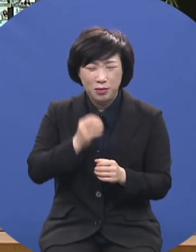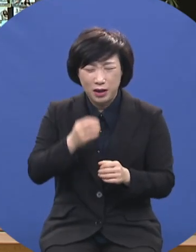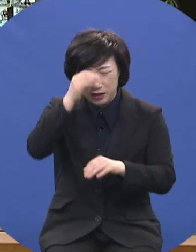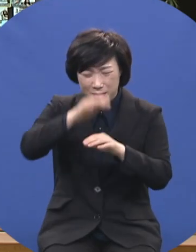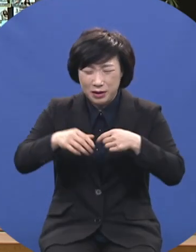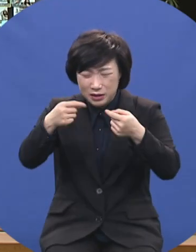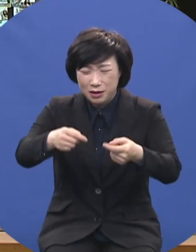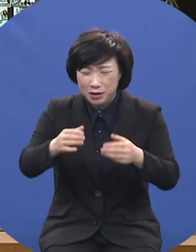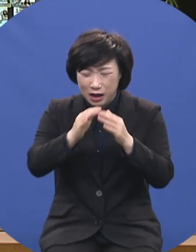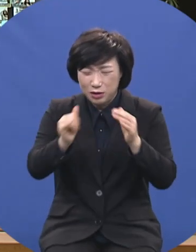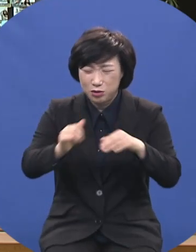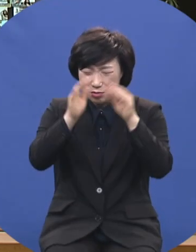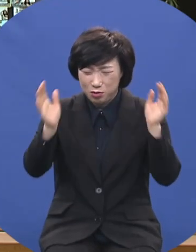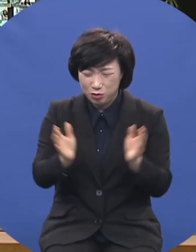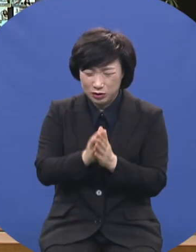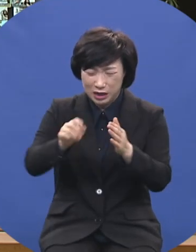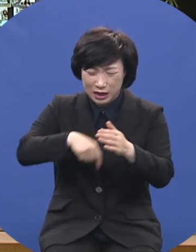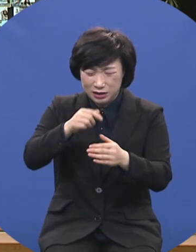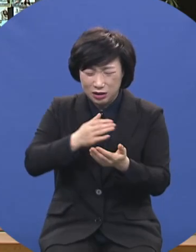식구들 속에서